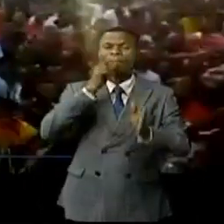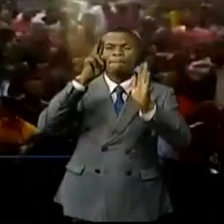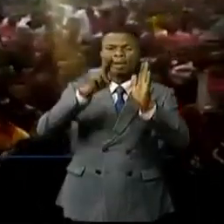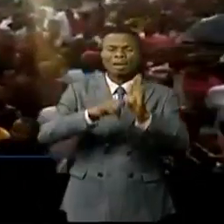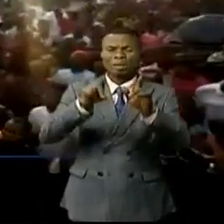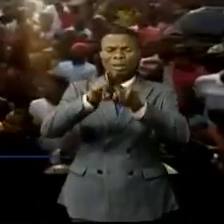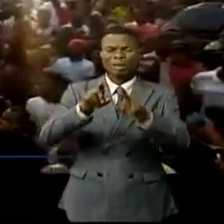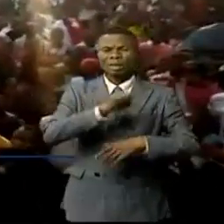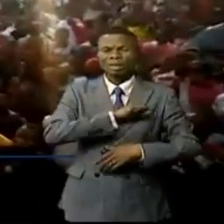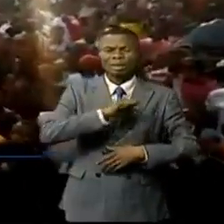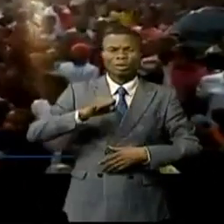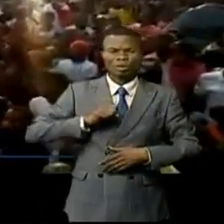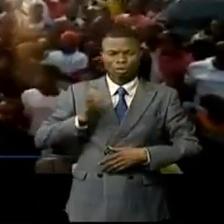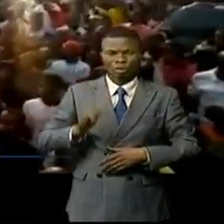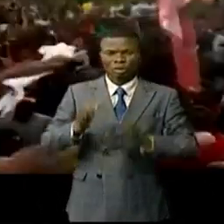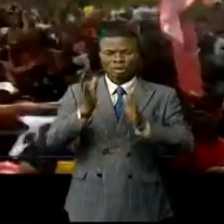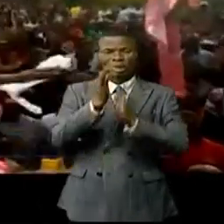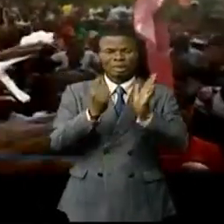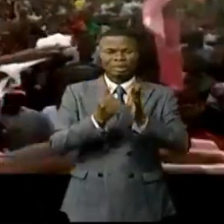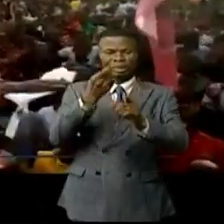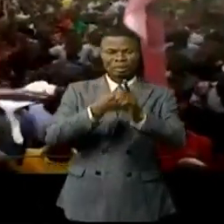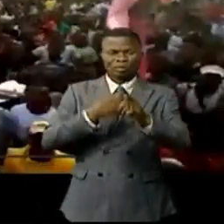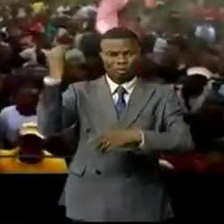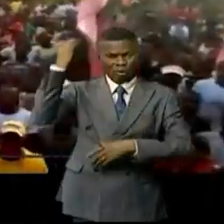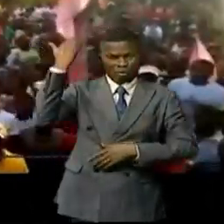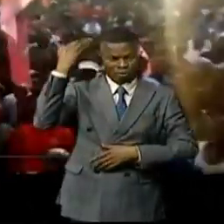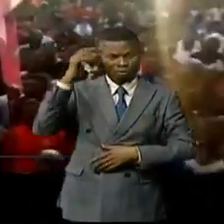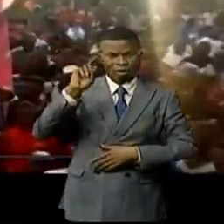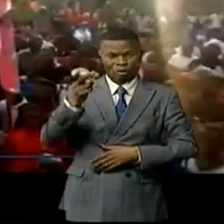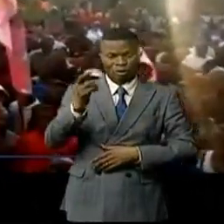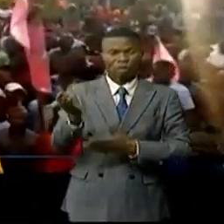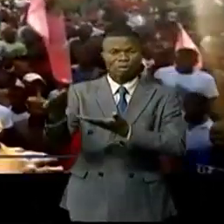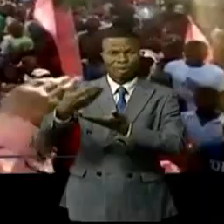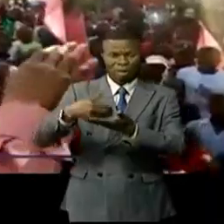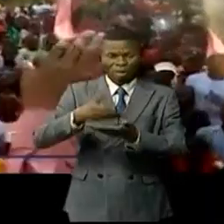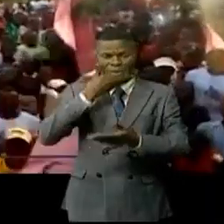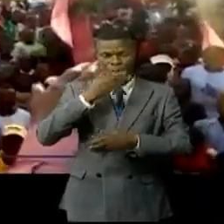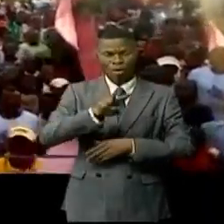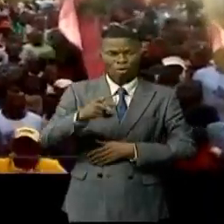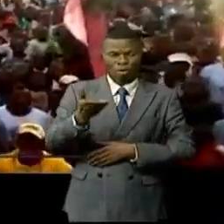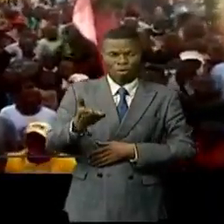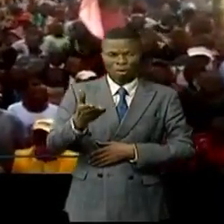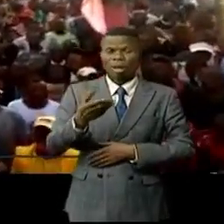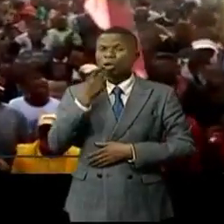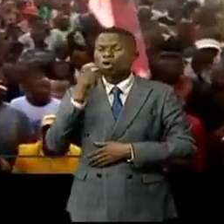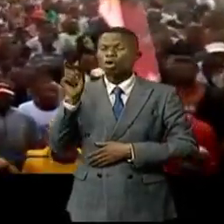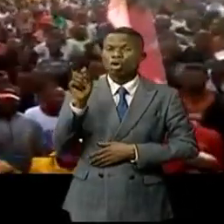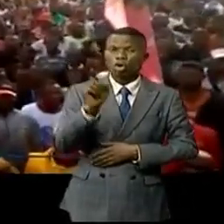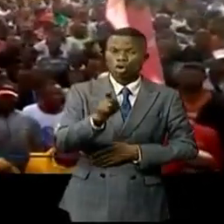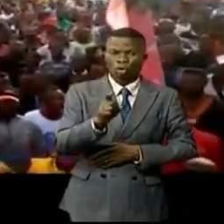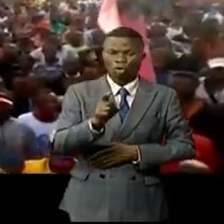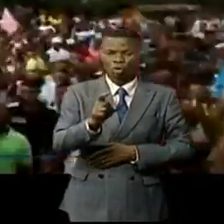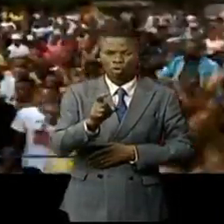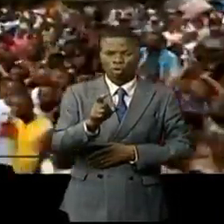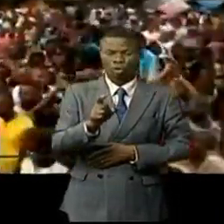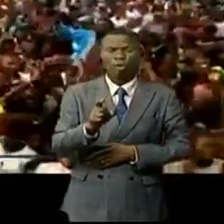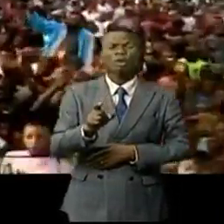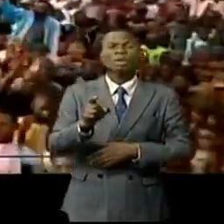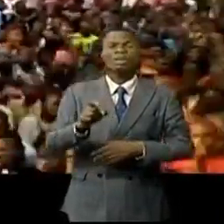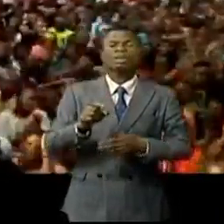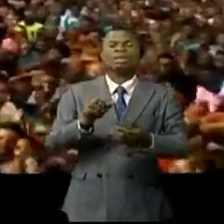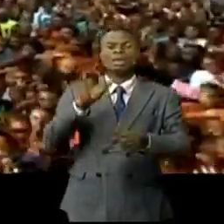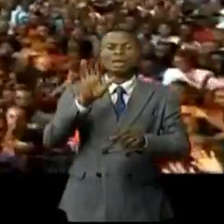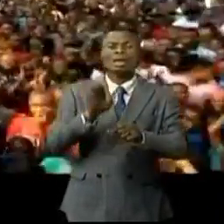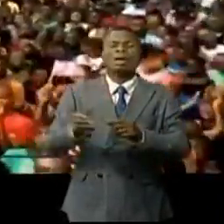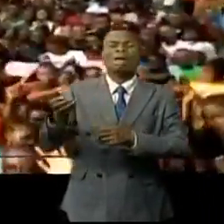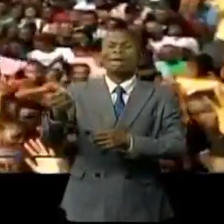Parlement le 16 décembre dernier, concernant la deuxième vague de COVID-19, imposant ainsi le couvre-feu de